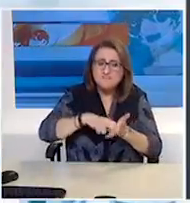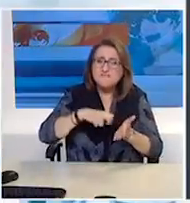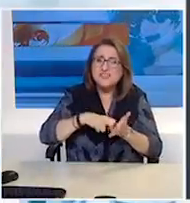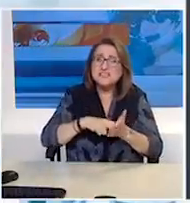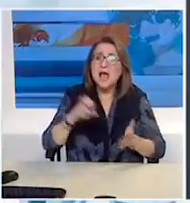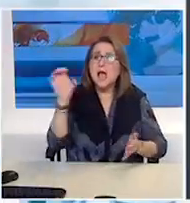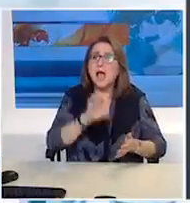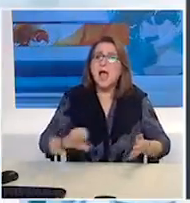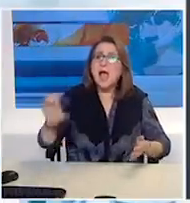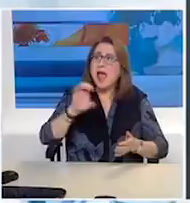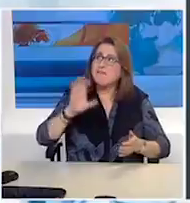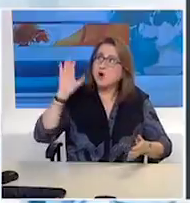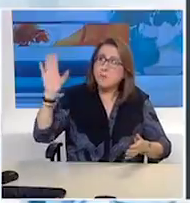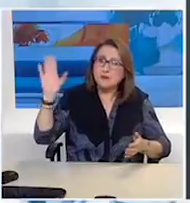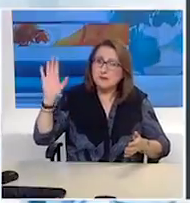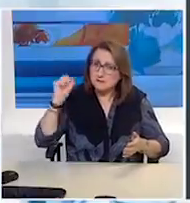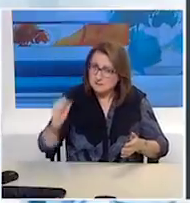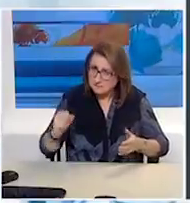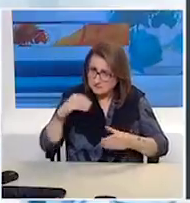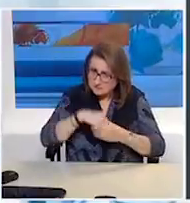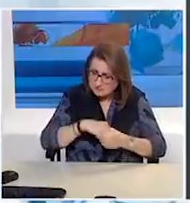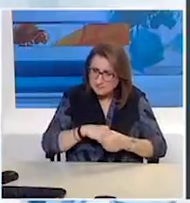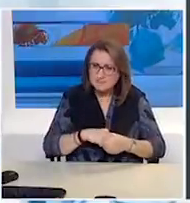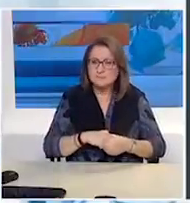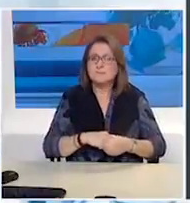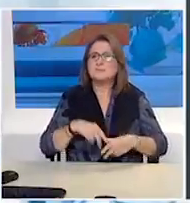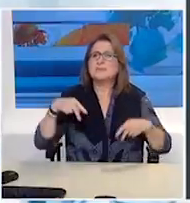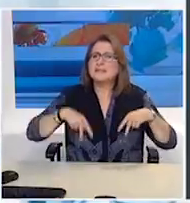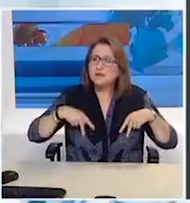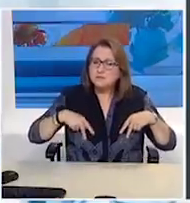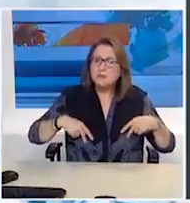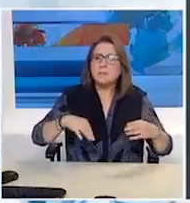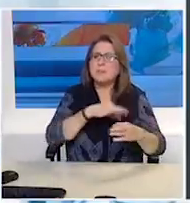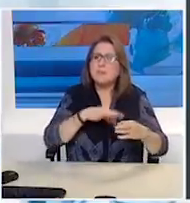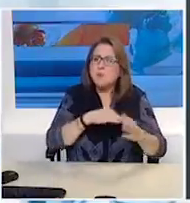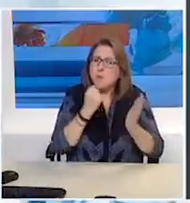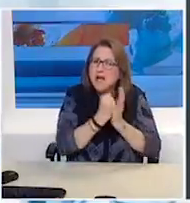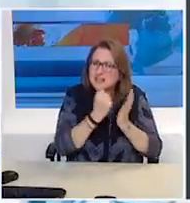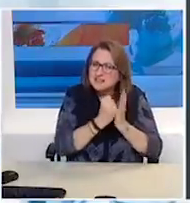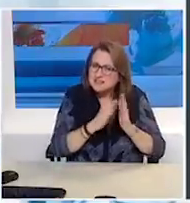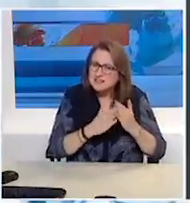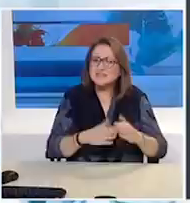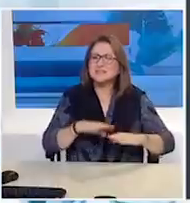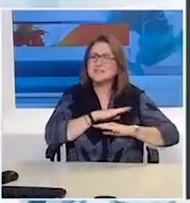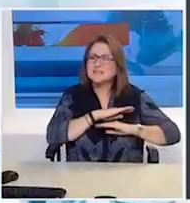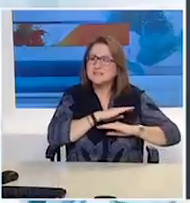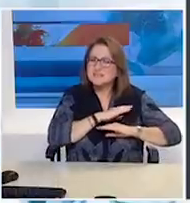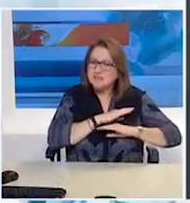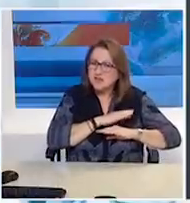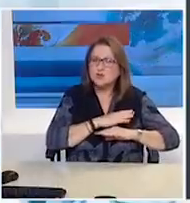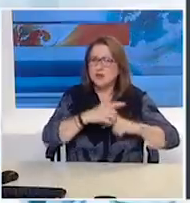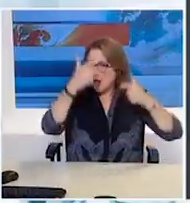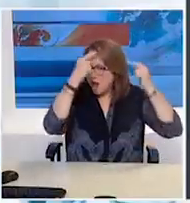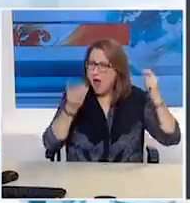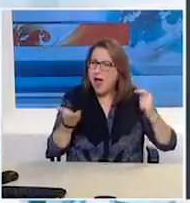ευρωπαϊκή χώρα και χώρα συνθήκης Σέγγεν, κυβερνητικά, διπλωματικά, στρατιωτικά, ανθρωπιστικό προσωπικό, πληρώματα αεροσκαφών